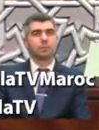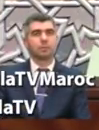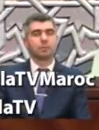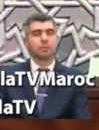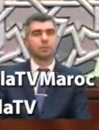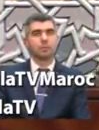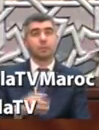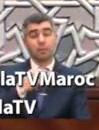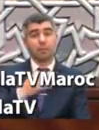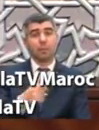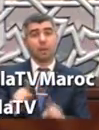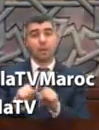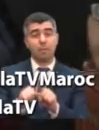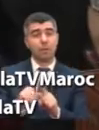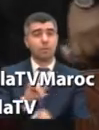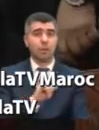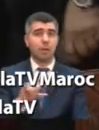السيد النائب، كيفاش لا يحق؟ راه